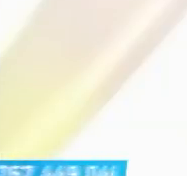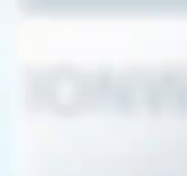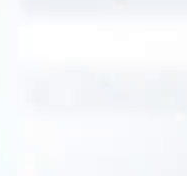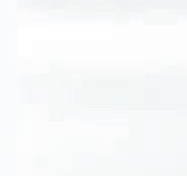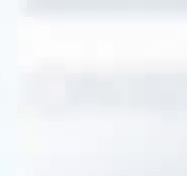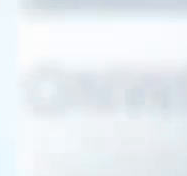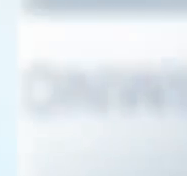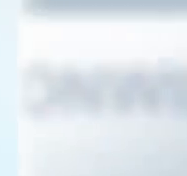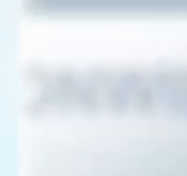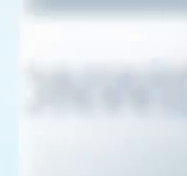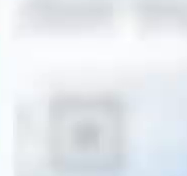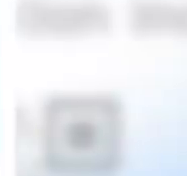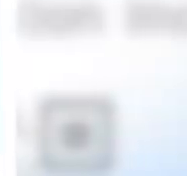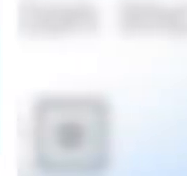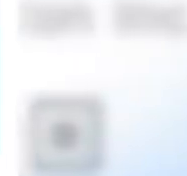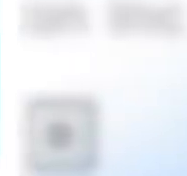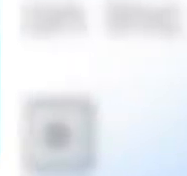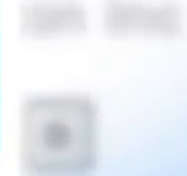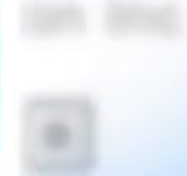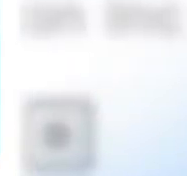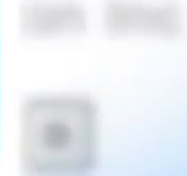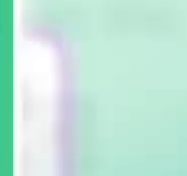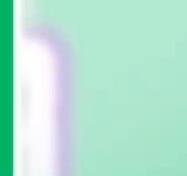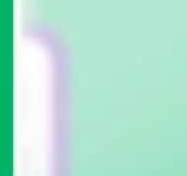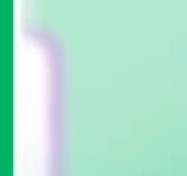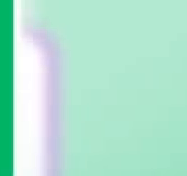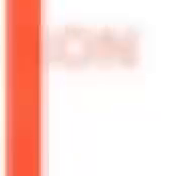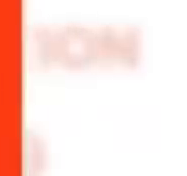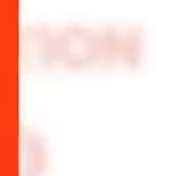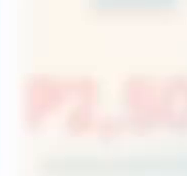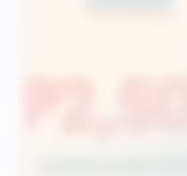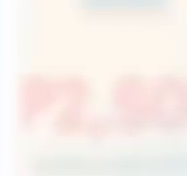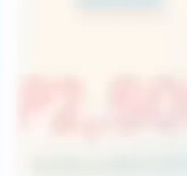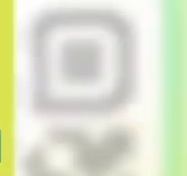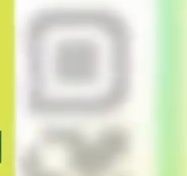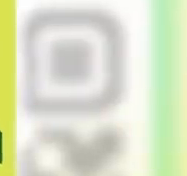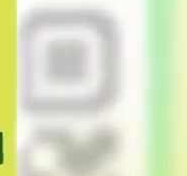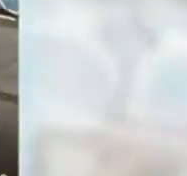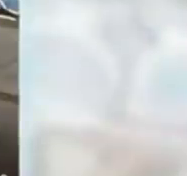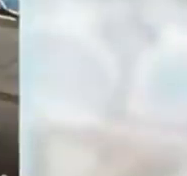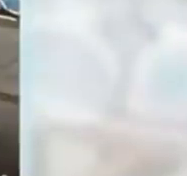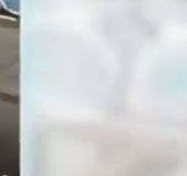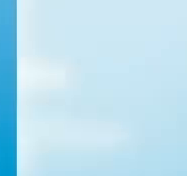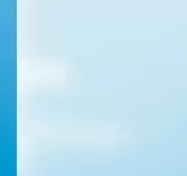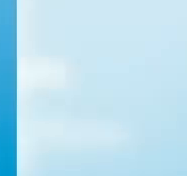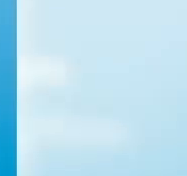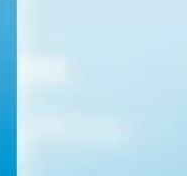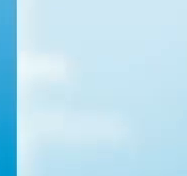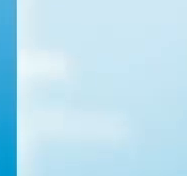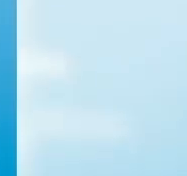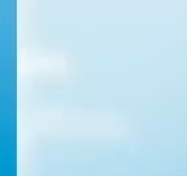Capuso Foundation na nasa inyong mga screen. O kaya'y magpadala sa Cebuana Luwelier, pwede rin hong mag-online